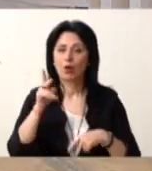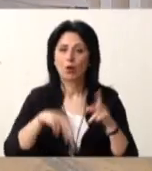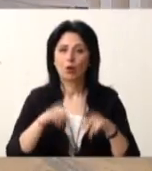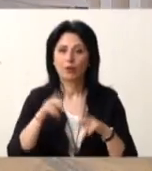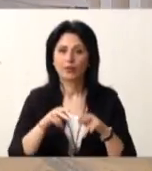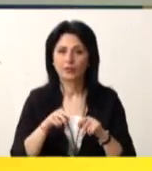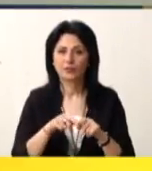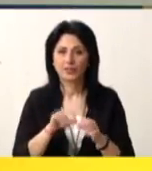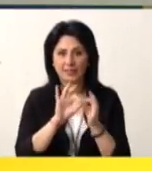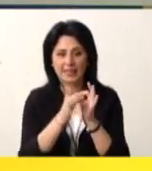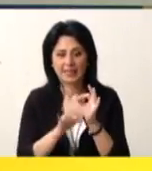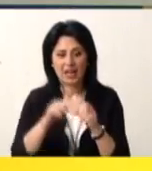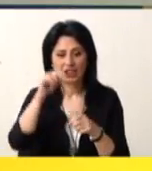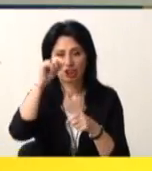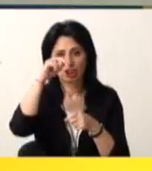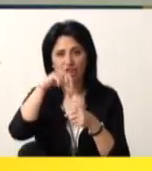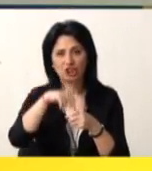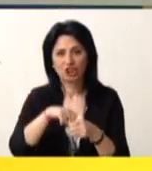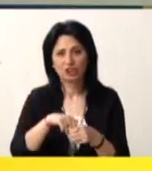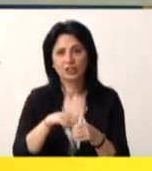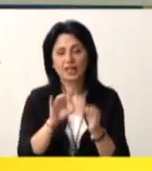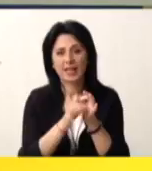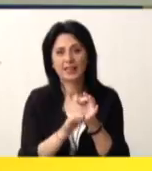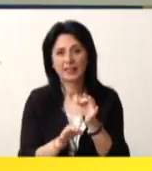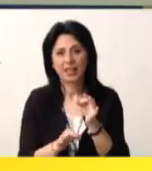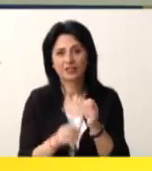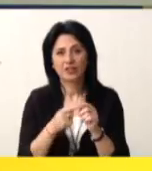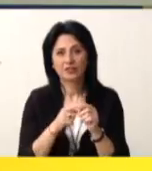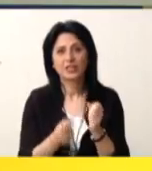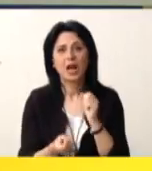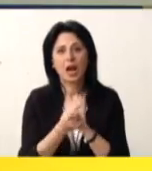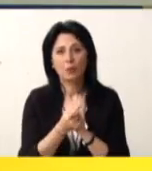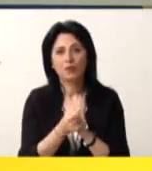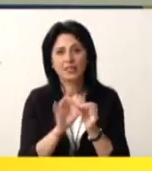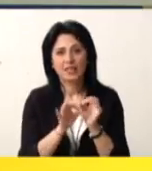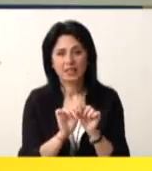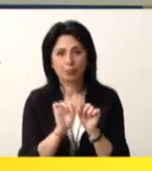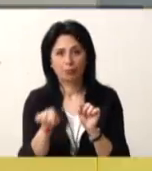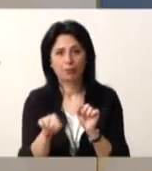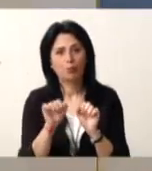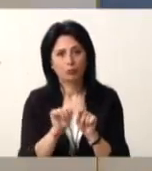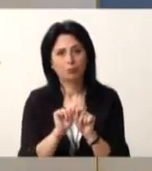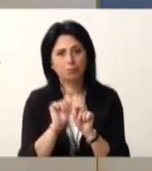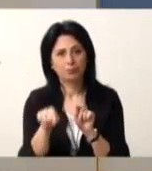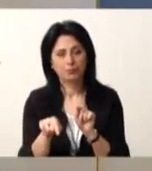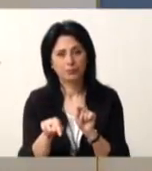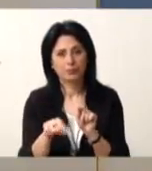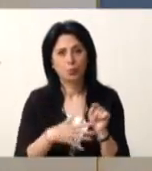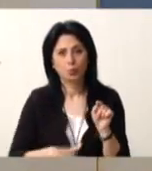ქირურგიული პრობლემა. ანუ ნაწლავის შიგ თავსი, მაგალითად განავლოვანი მასა აღმოჩნდეს ნაწლავის გარეთ, მუცლის